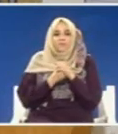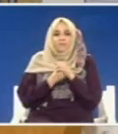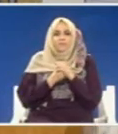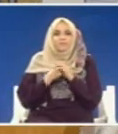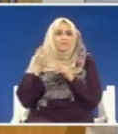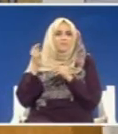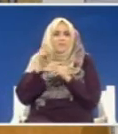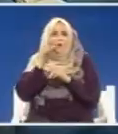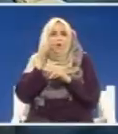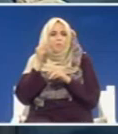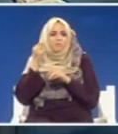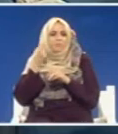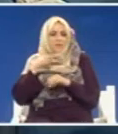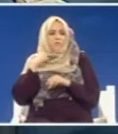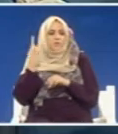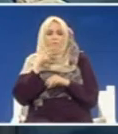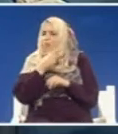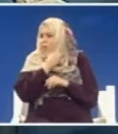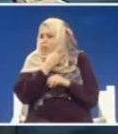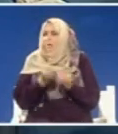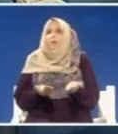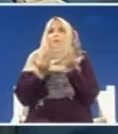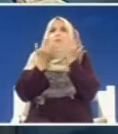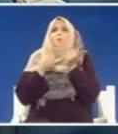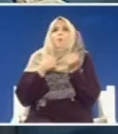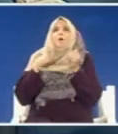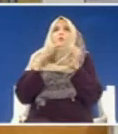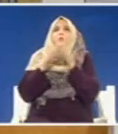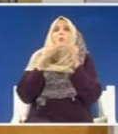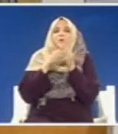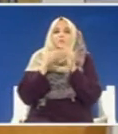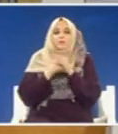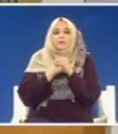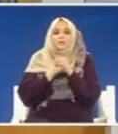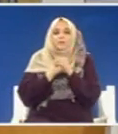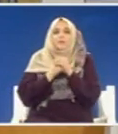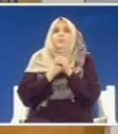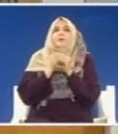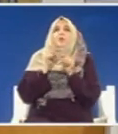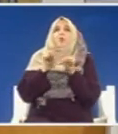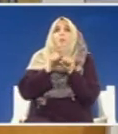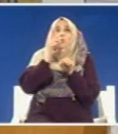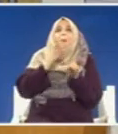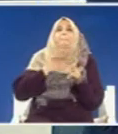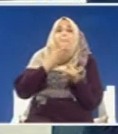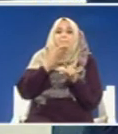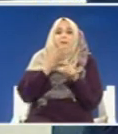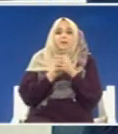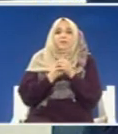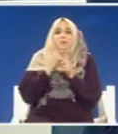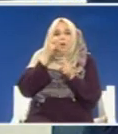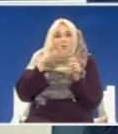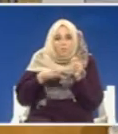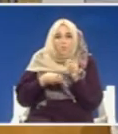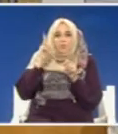سمعها تدعو في سجودها: اللهم إني أسألك بحبك لي أن